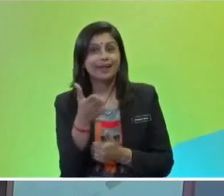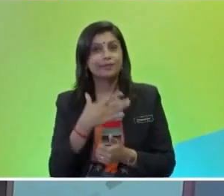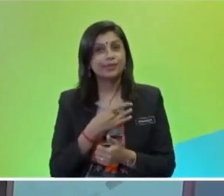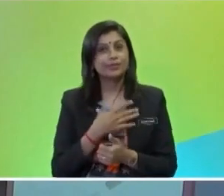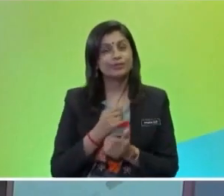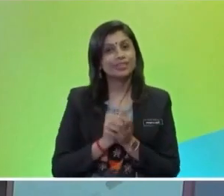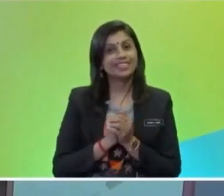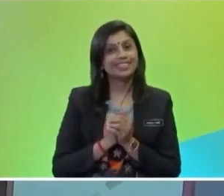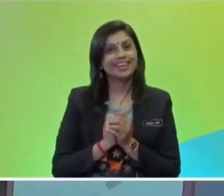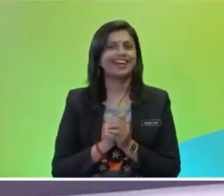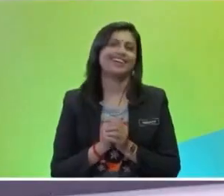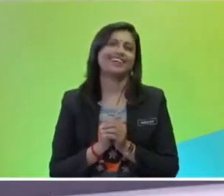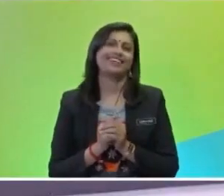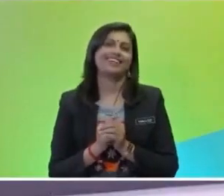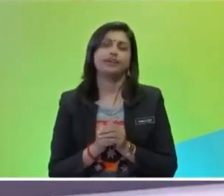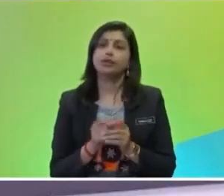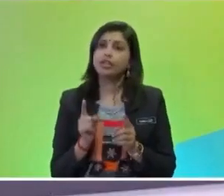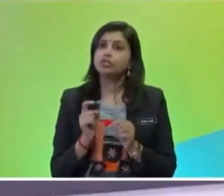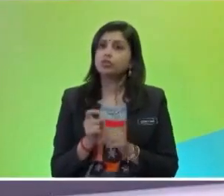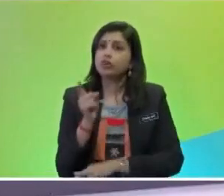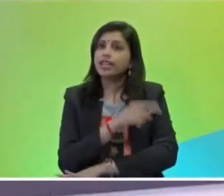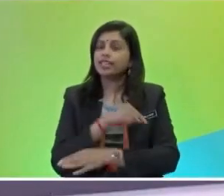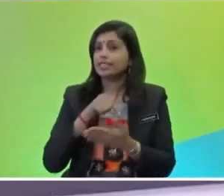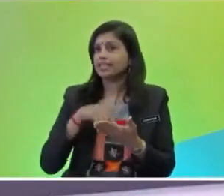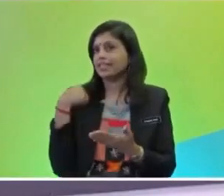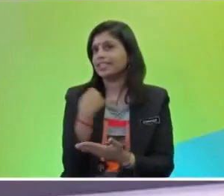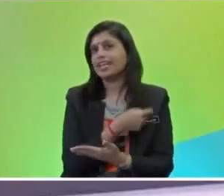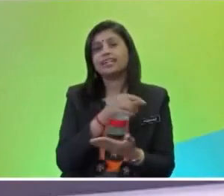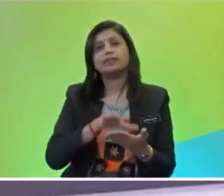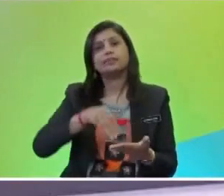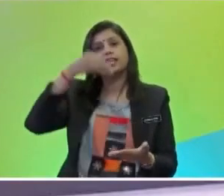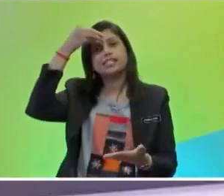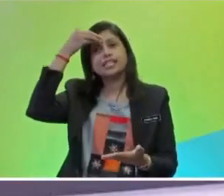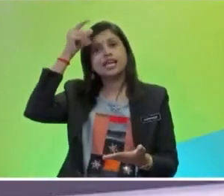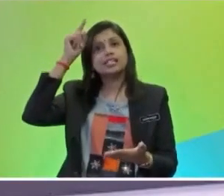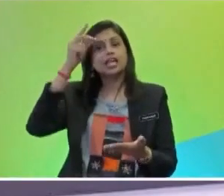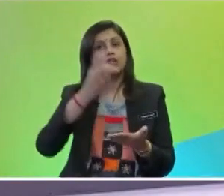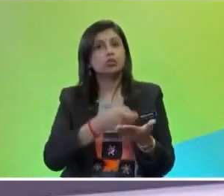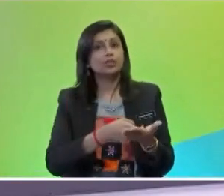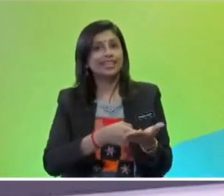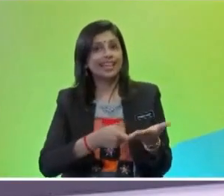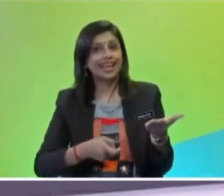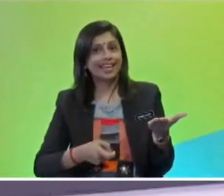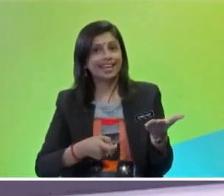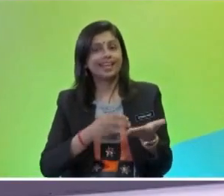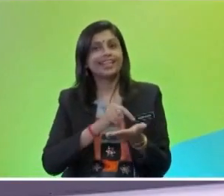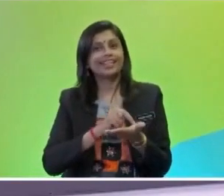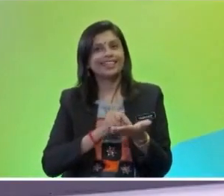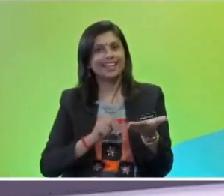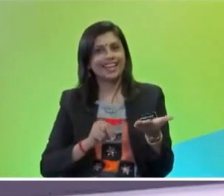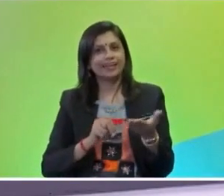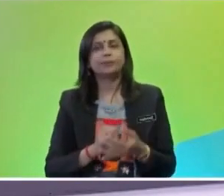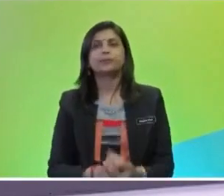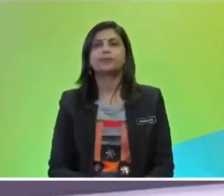di rumah. Okey, ada satu nilai yang kita akan belajar hari ini. Murid kena tunggu dulu. Nanti saya akan bagi tahu apa nilai